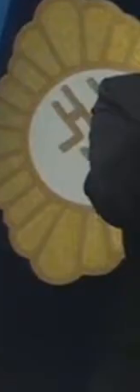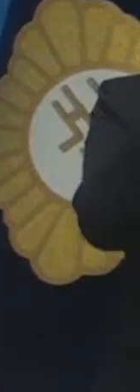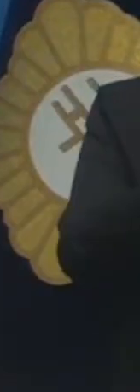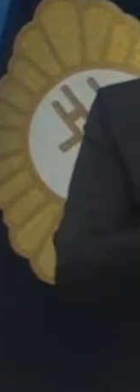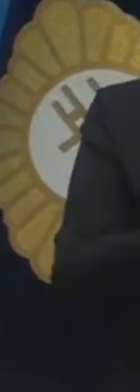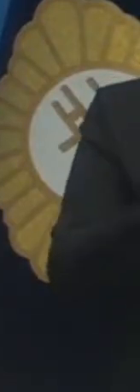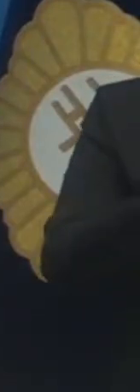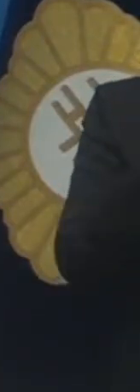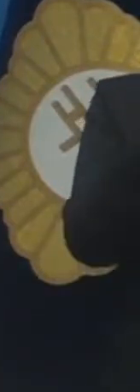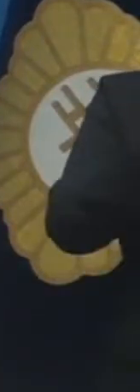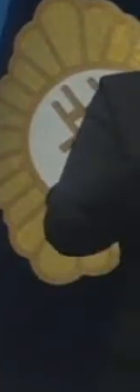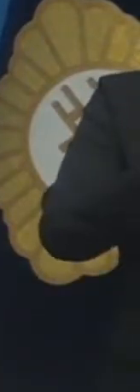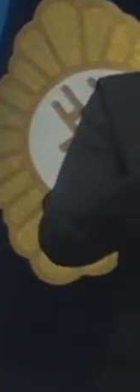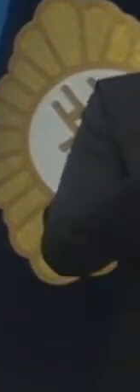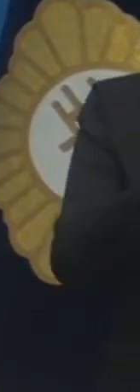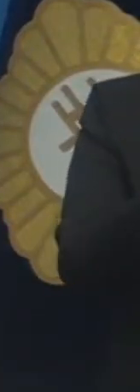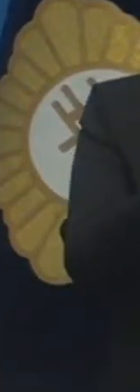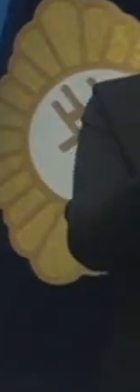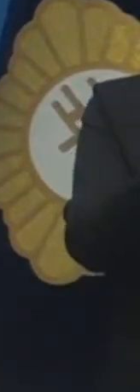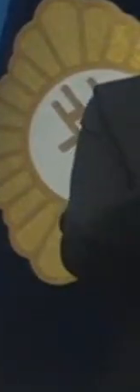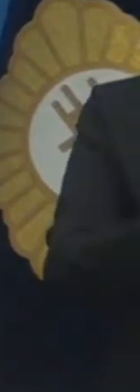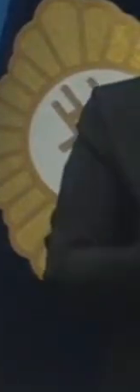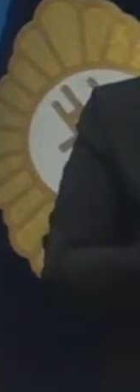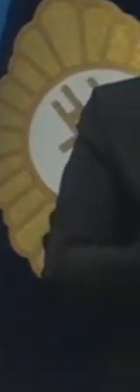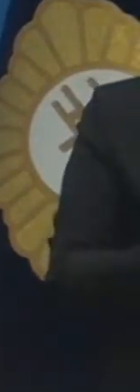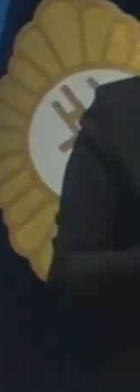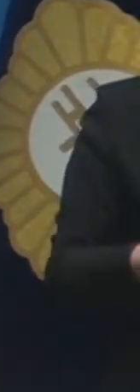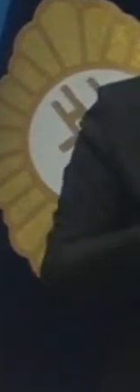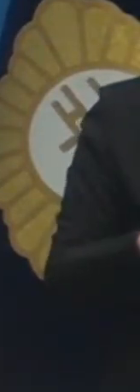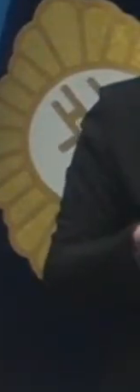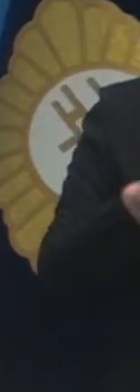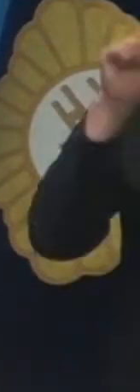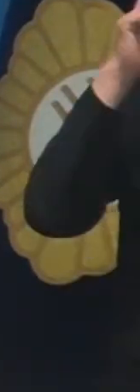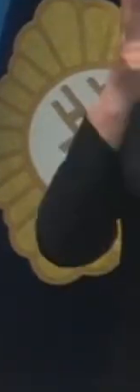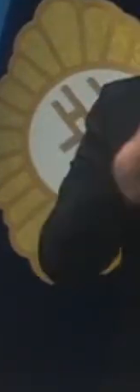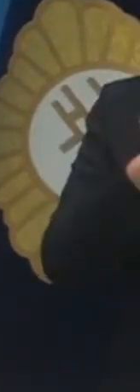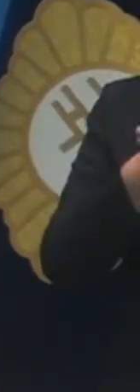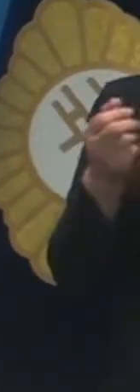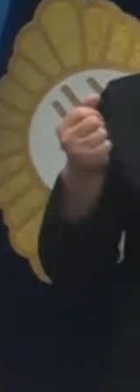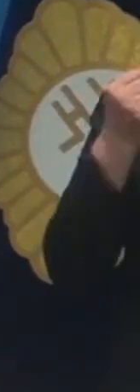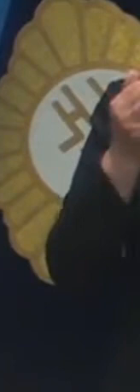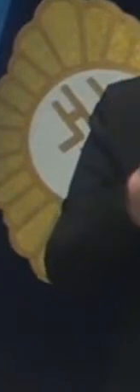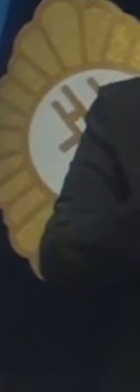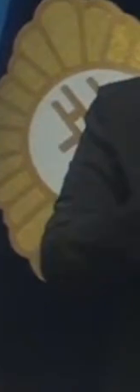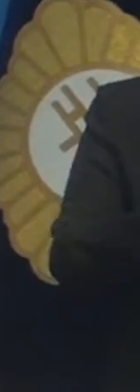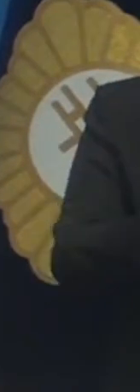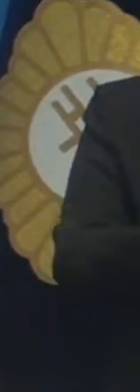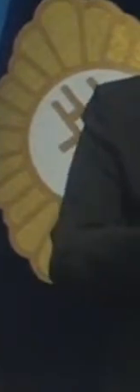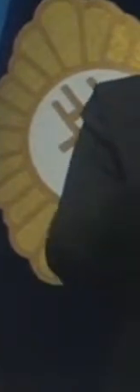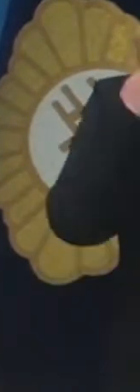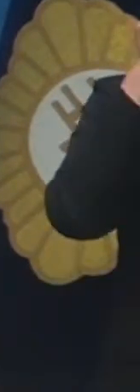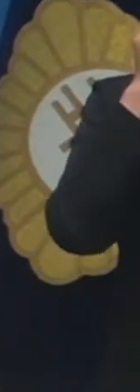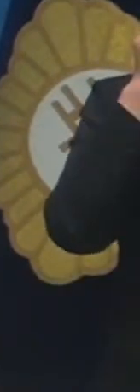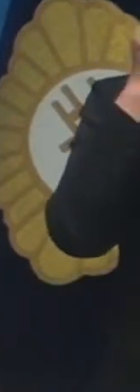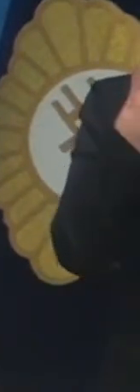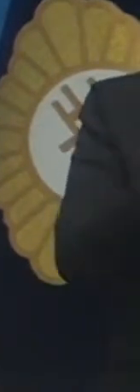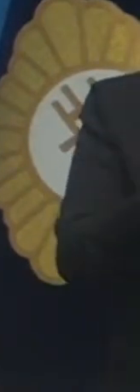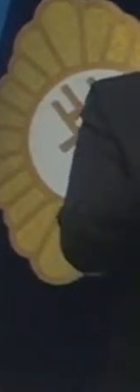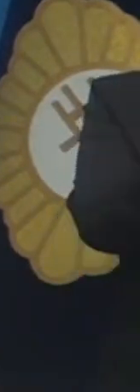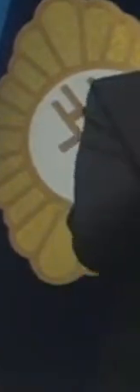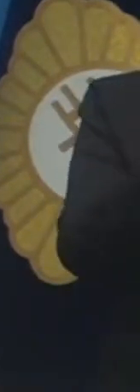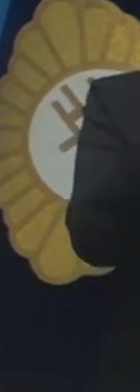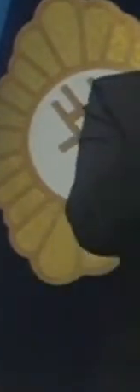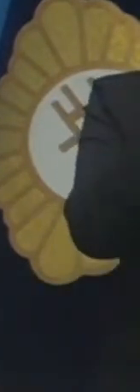현행 고등교육법 시행령 역시 부정한 방법으로 석사 등의 학위를 받은 경우 취소를 할 수 있다고